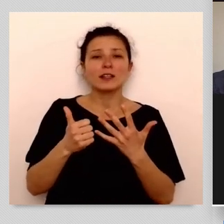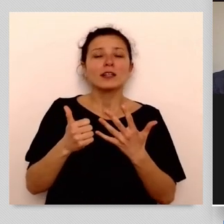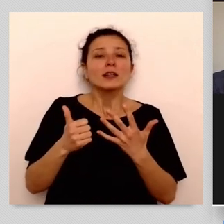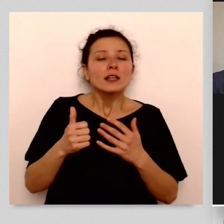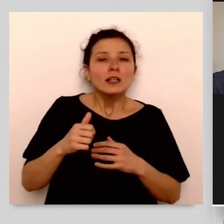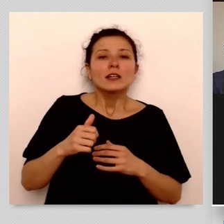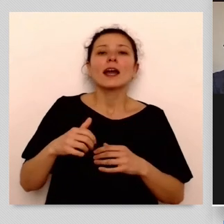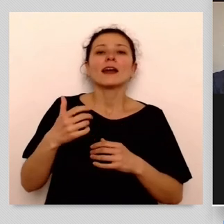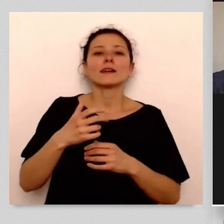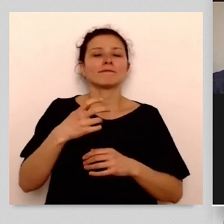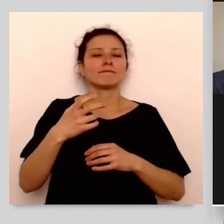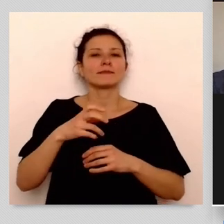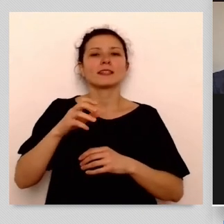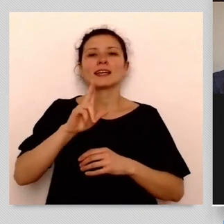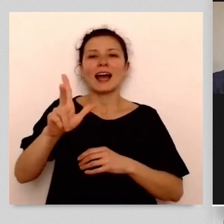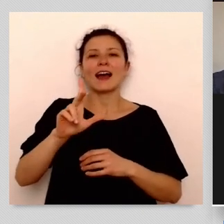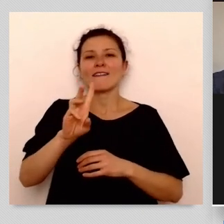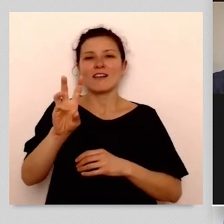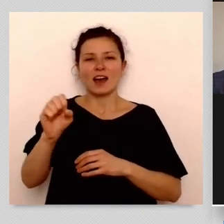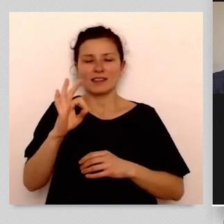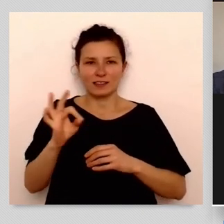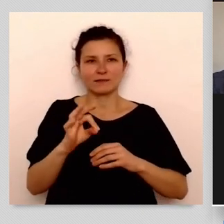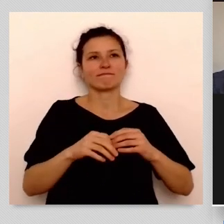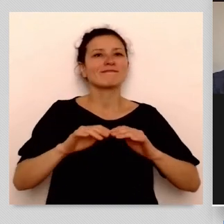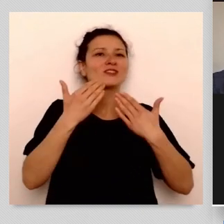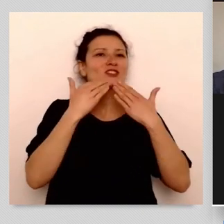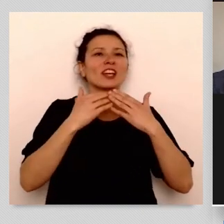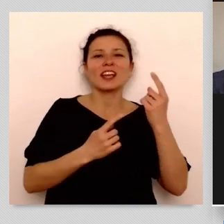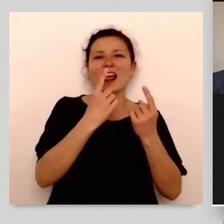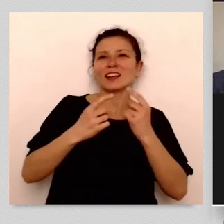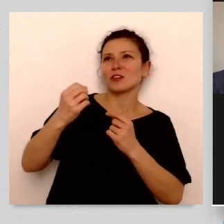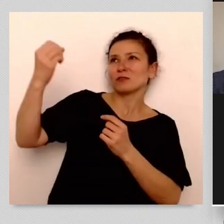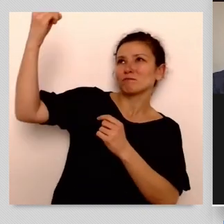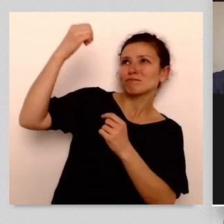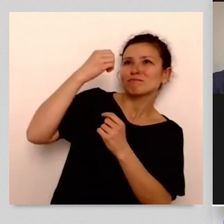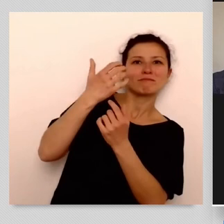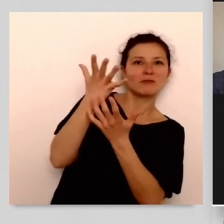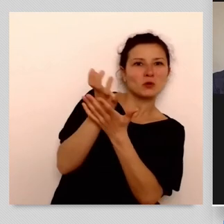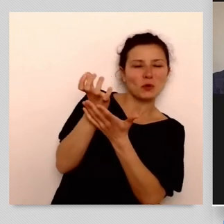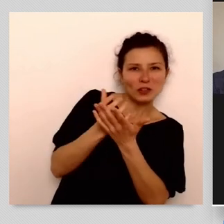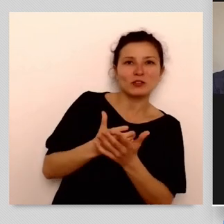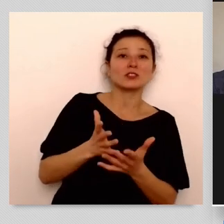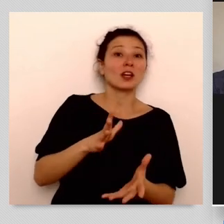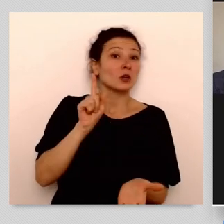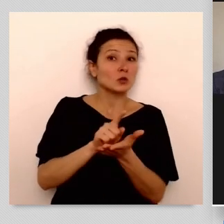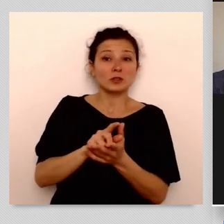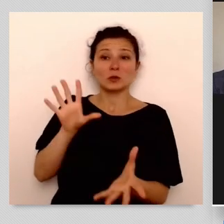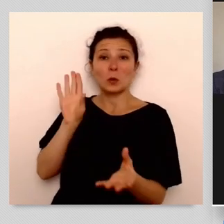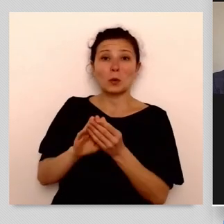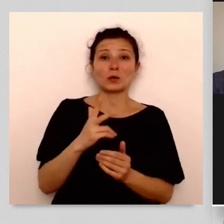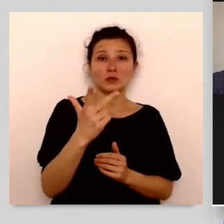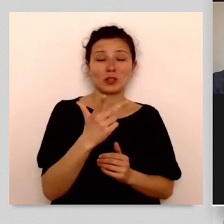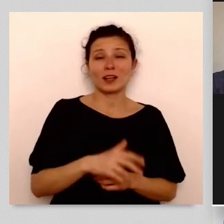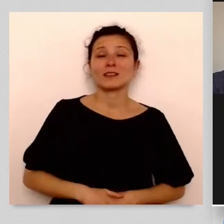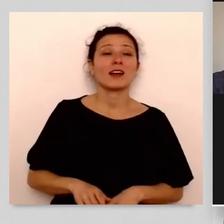słonecznej na dachach, to jest sukces ostatnich trzech lat. W odejście od